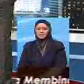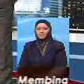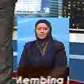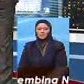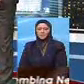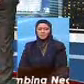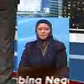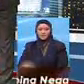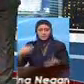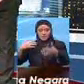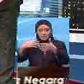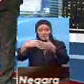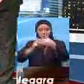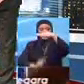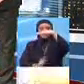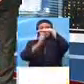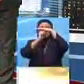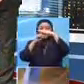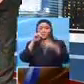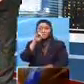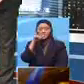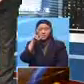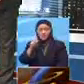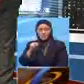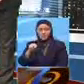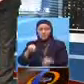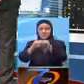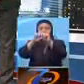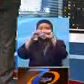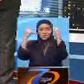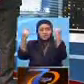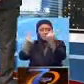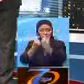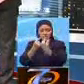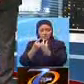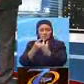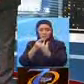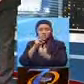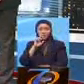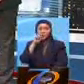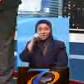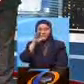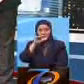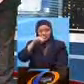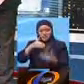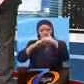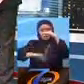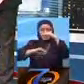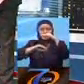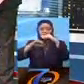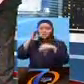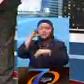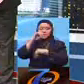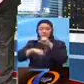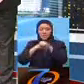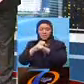baik seterusnya menjelang kejohanan top division kesatuan rugby Asia arfu 2016 bawah 19 tahun skuat negara kendalian Mohamad